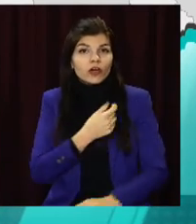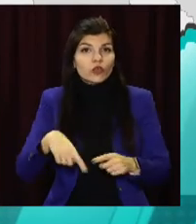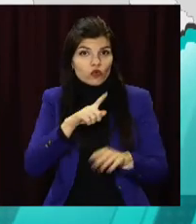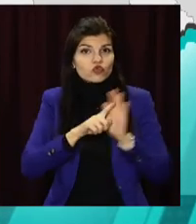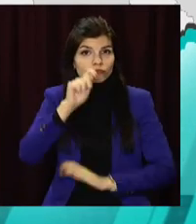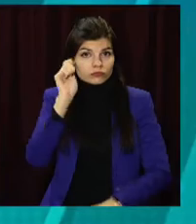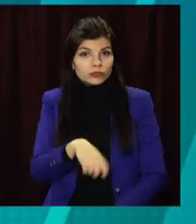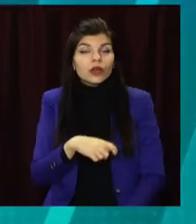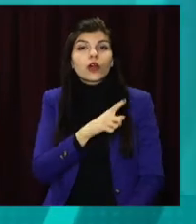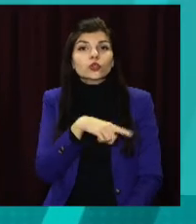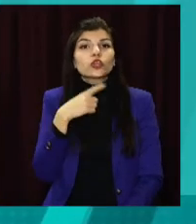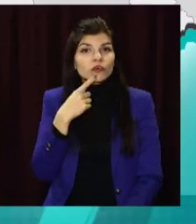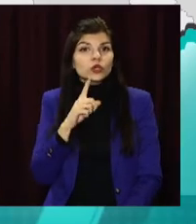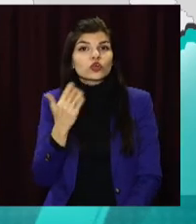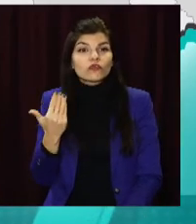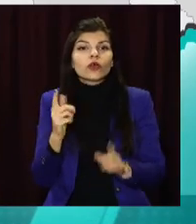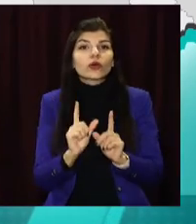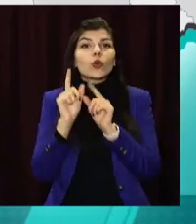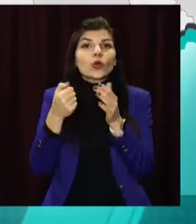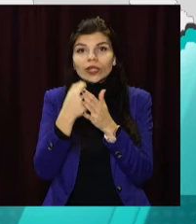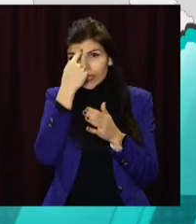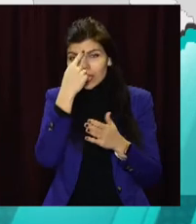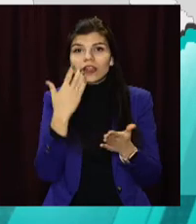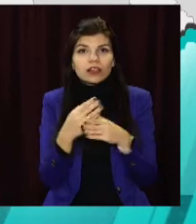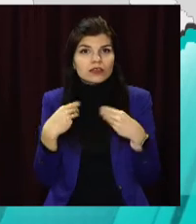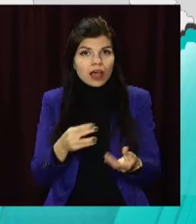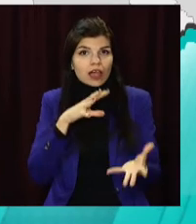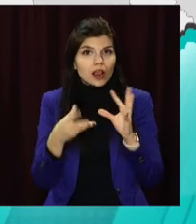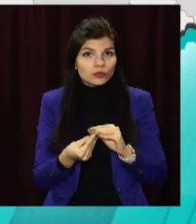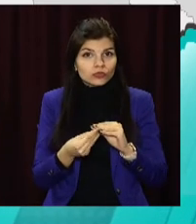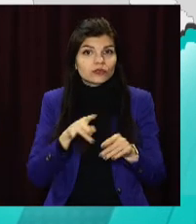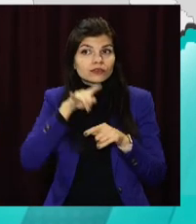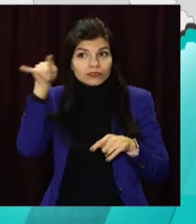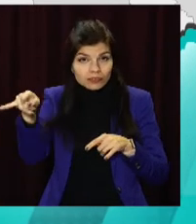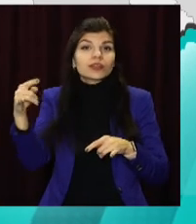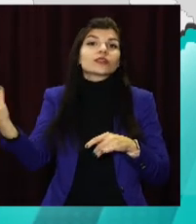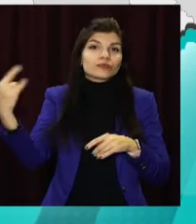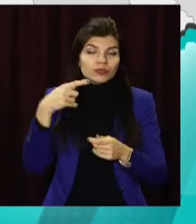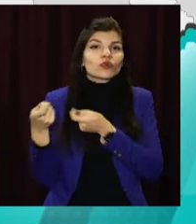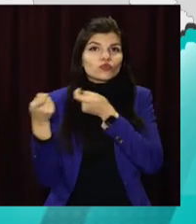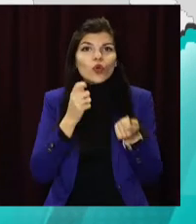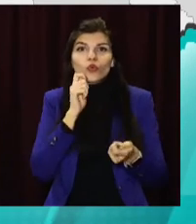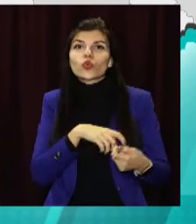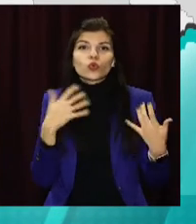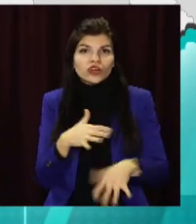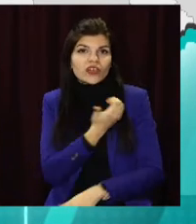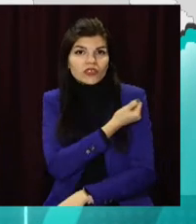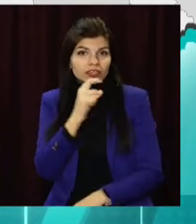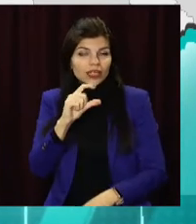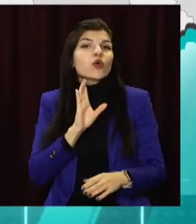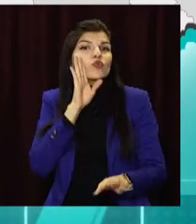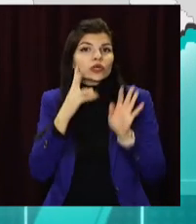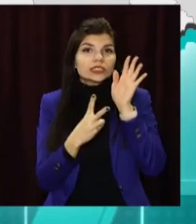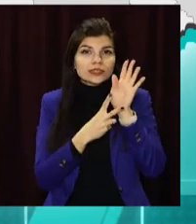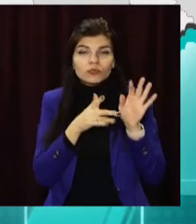країні. Також розповів, що його відрядження до Індії дало свої результати. І в Україну вже прибула перша партія вакцини. Вранці о